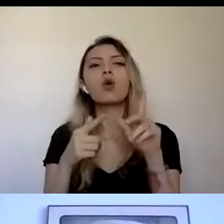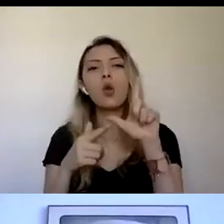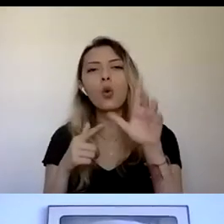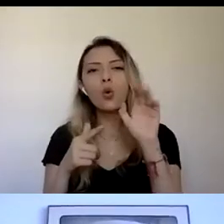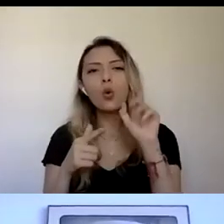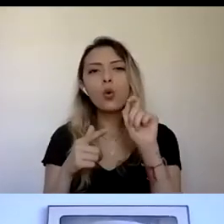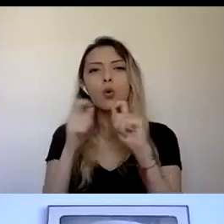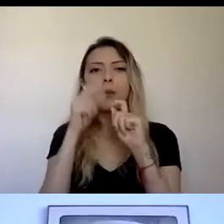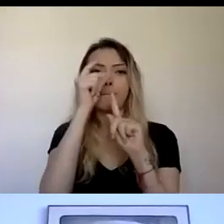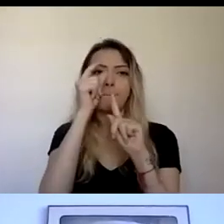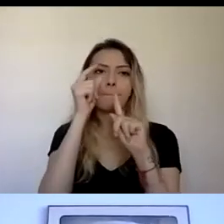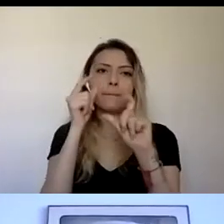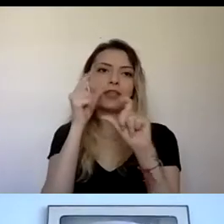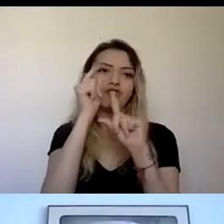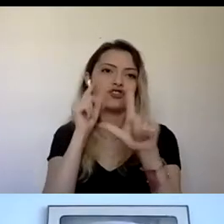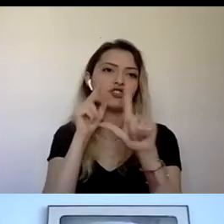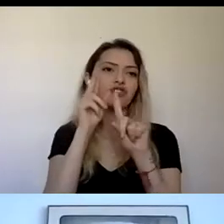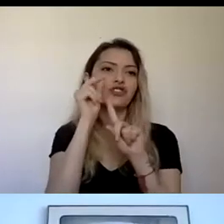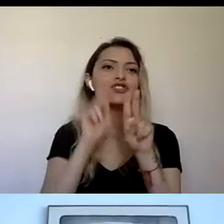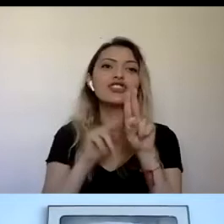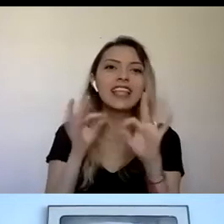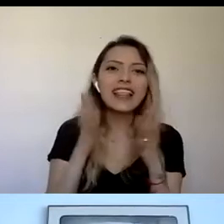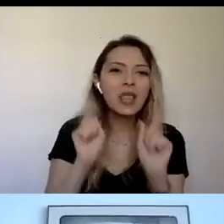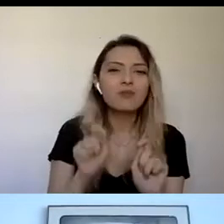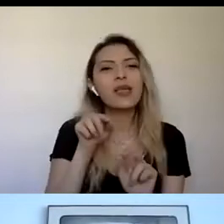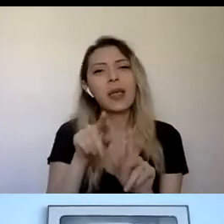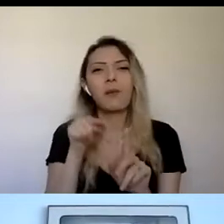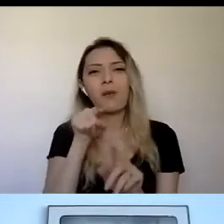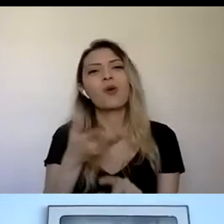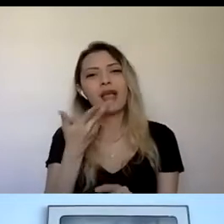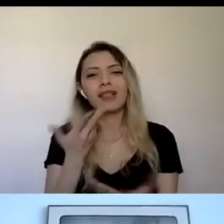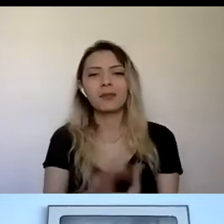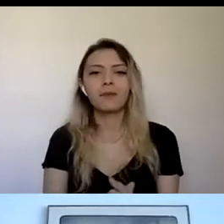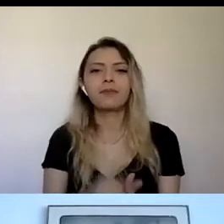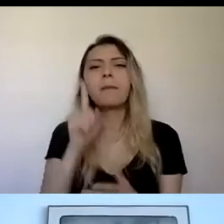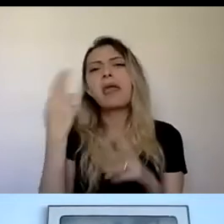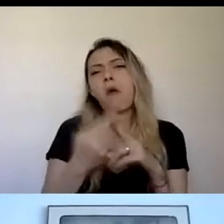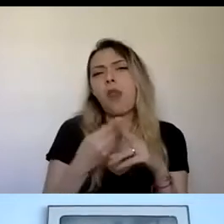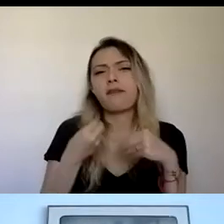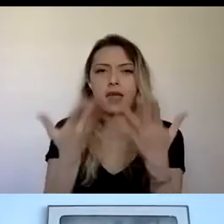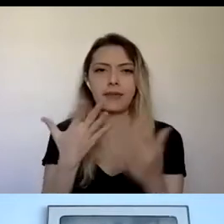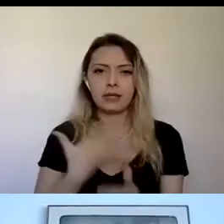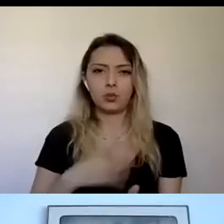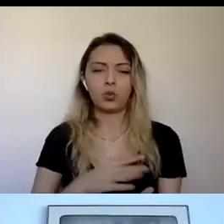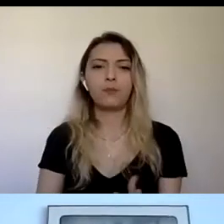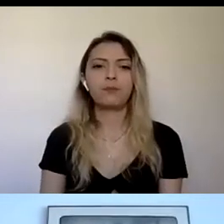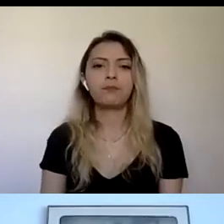yani tamam o zaman şey. Belki şöyle bir örnek paylaşabiliriz sevgili Adem,